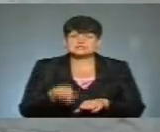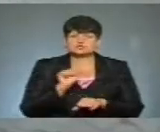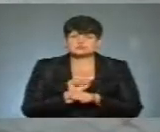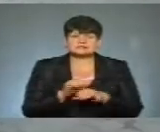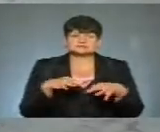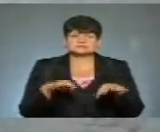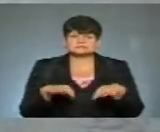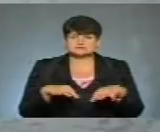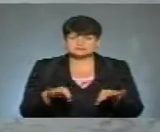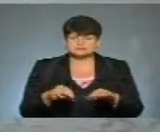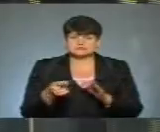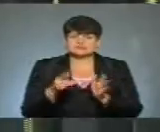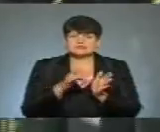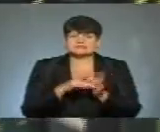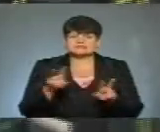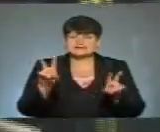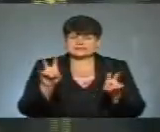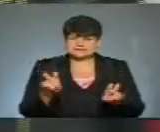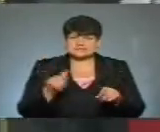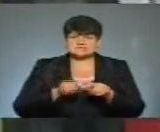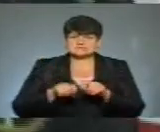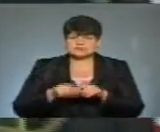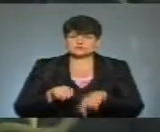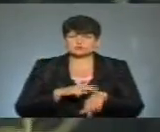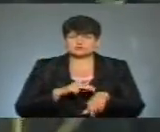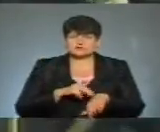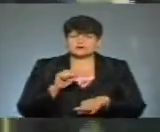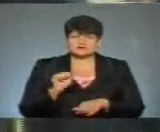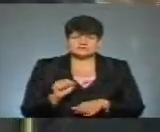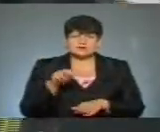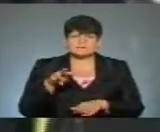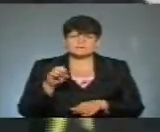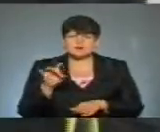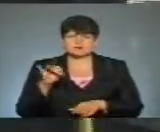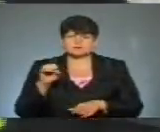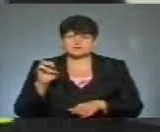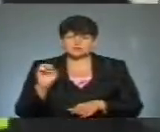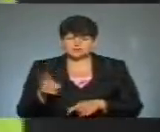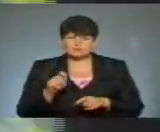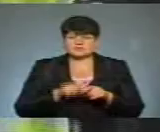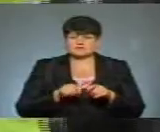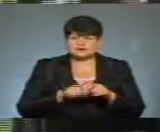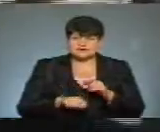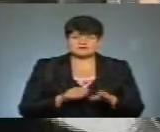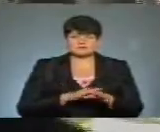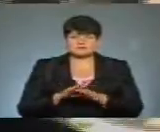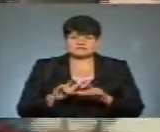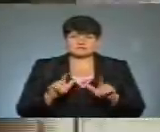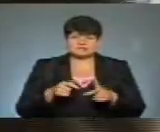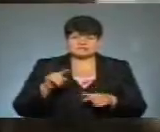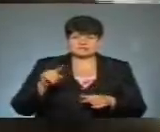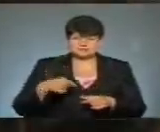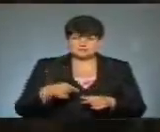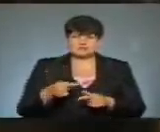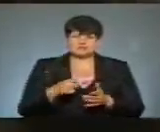громадського транспорту в Тернополі-центр. Інспектор патрульної поліції Андрій Мартинюк перевіряє дотримання карантинних вимог у міському автобусі